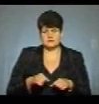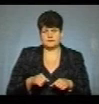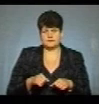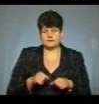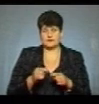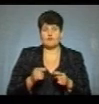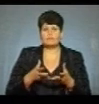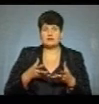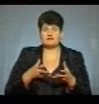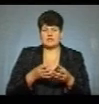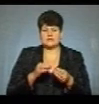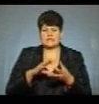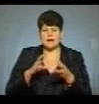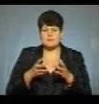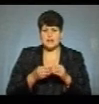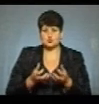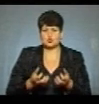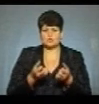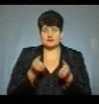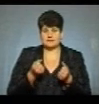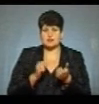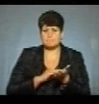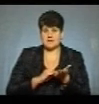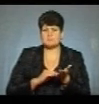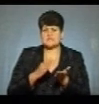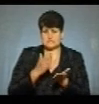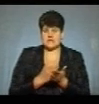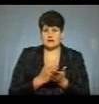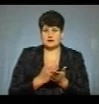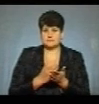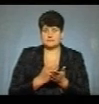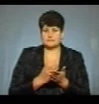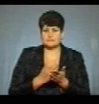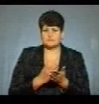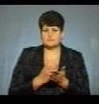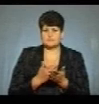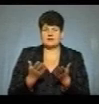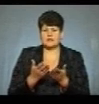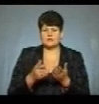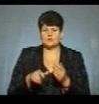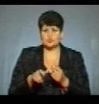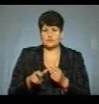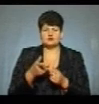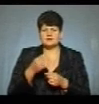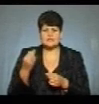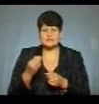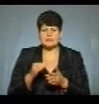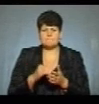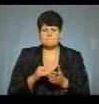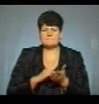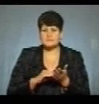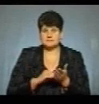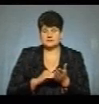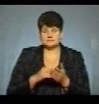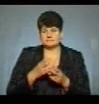жорстко впливати на баланс утримувачів доріг, але приписи є. І де дороги якщо вони на ці приписи не реагують, то це